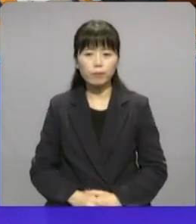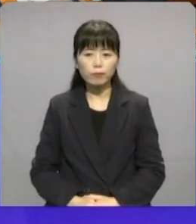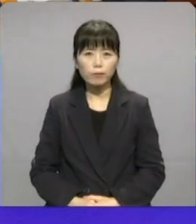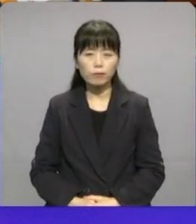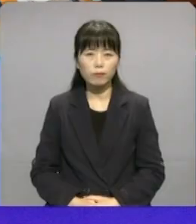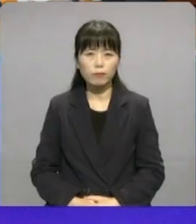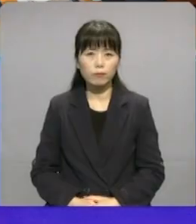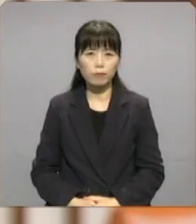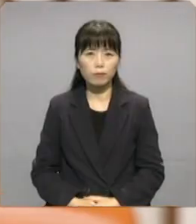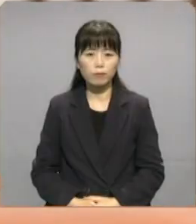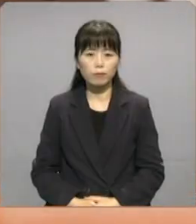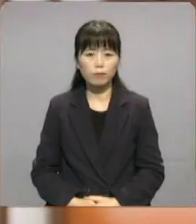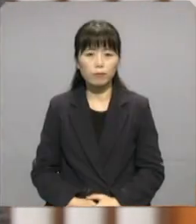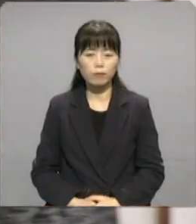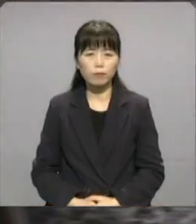기자입니다.